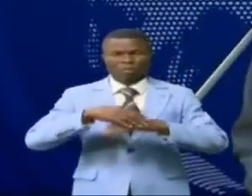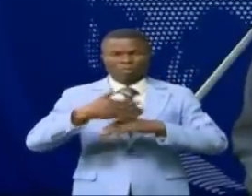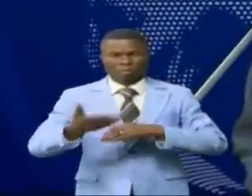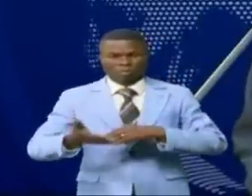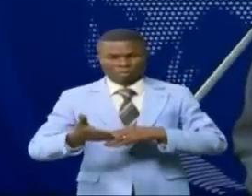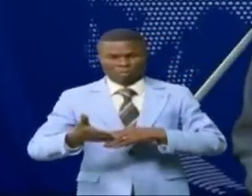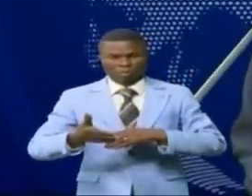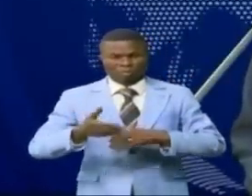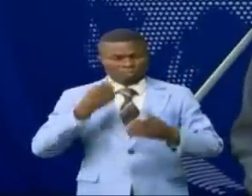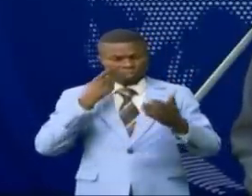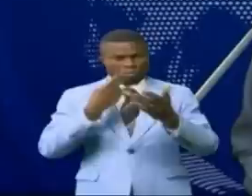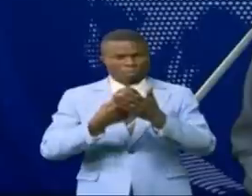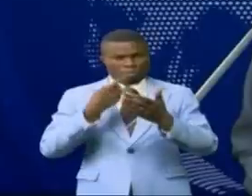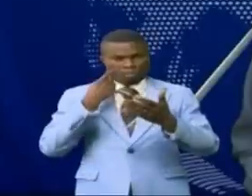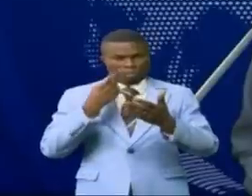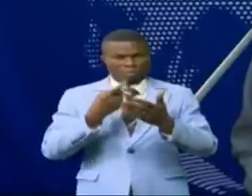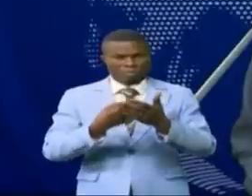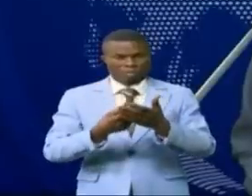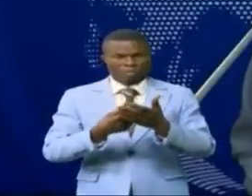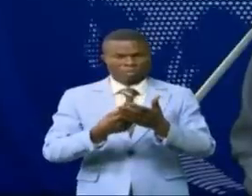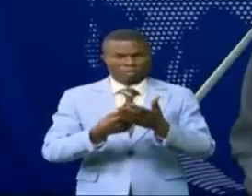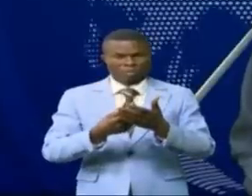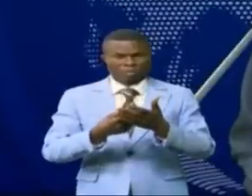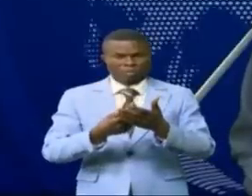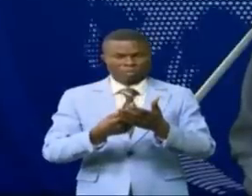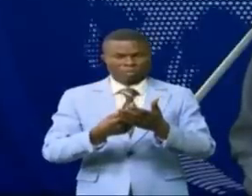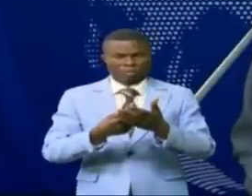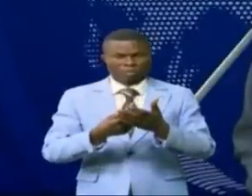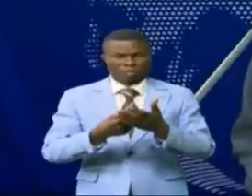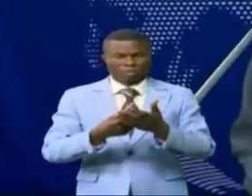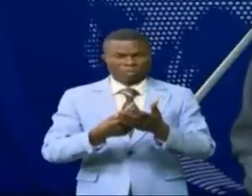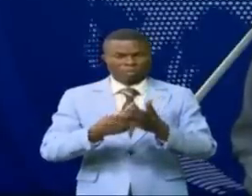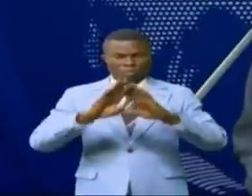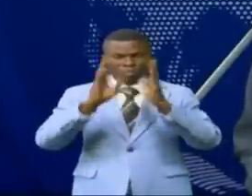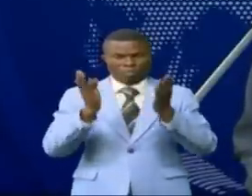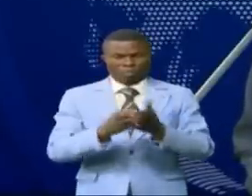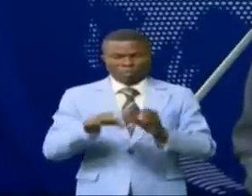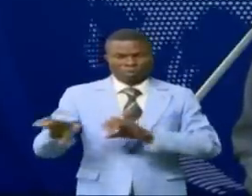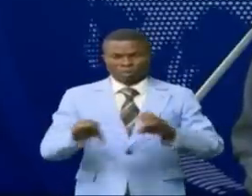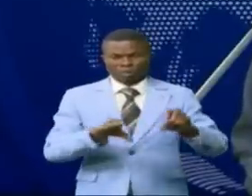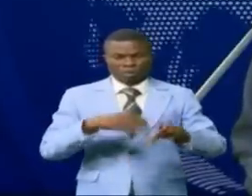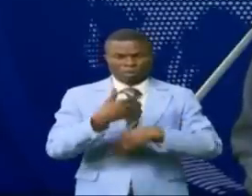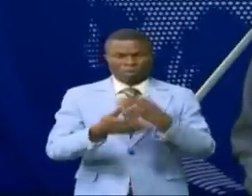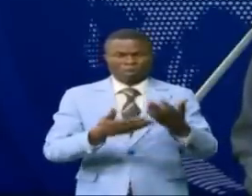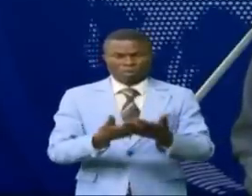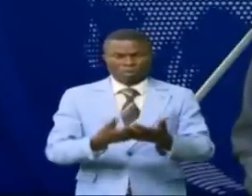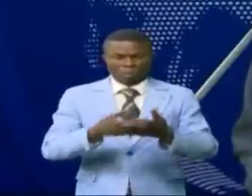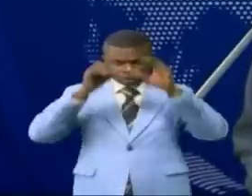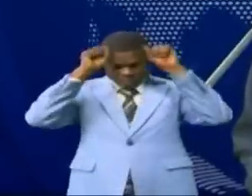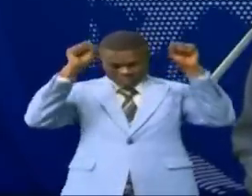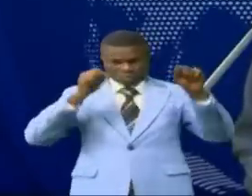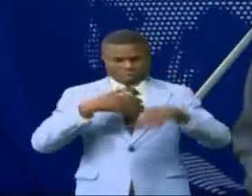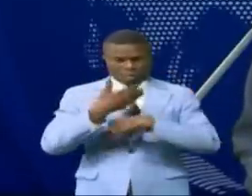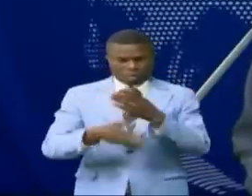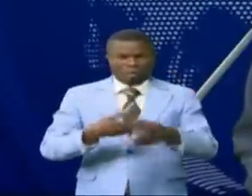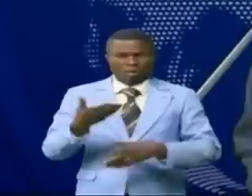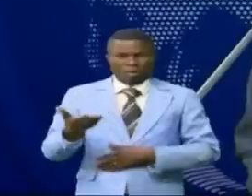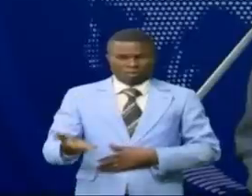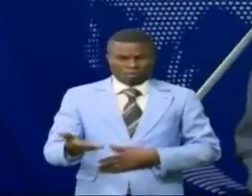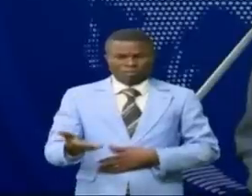un constat de toutes les réalisations que ce dernier a